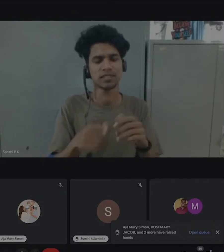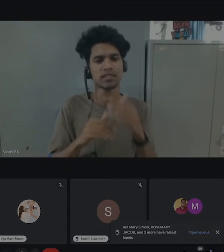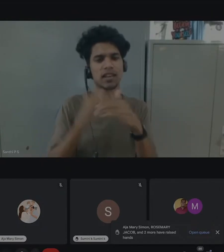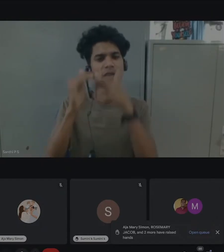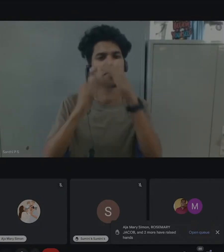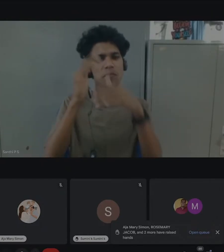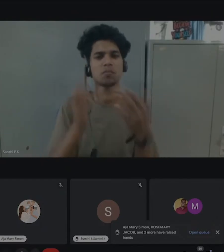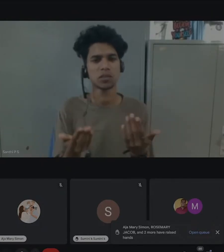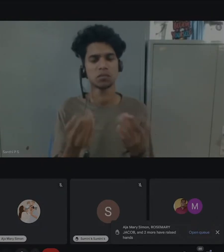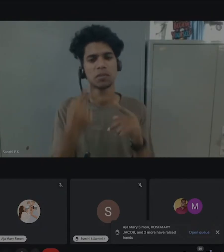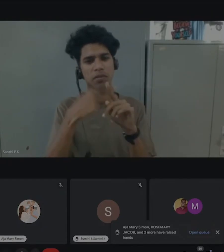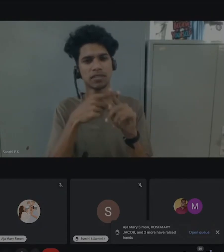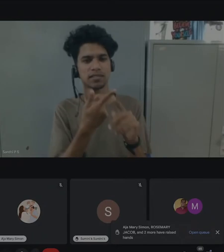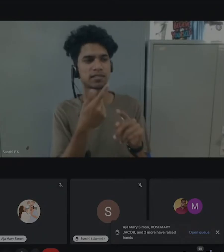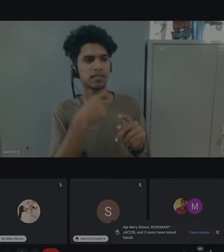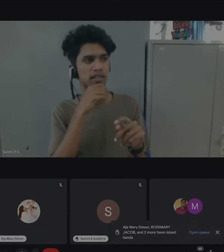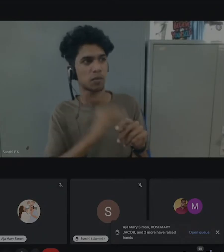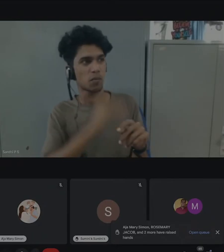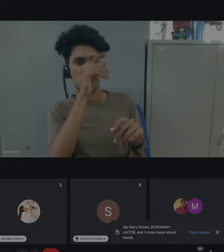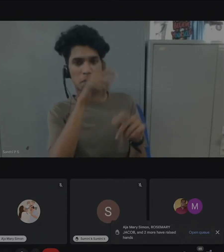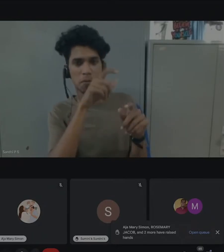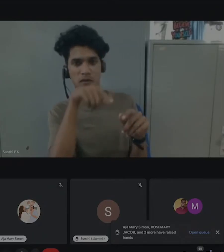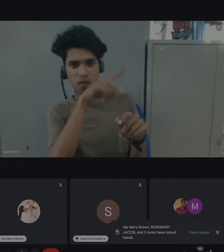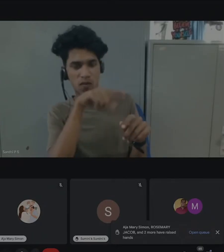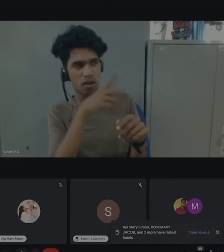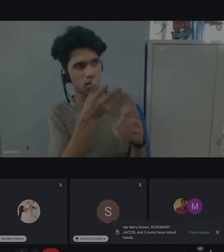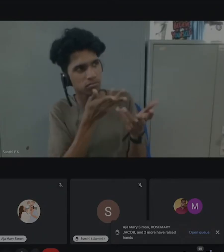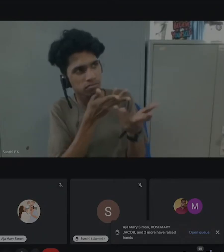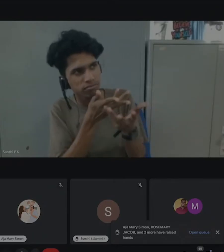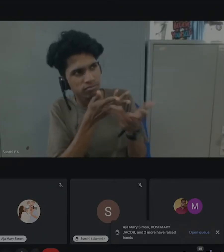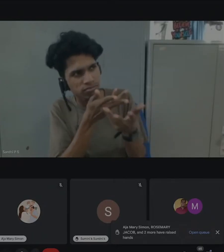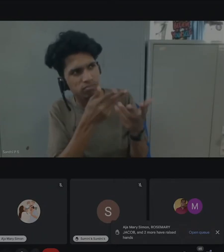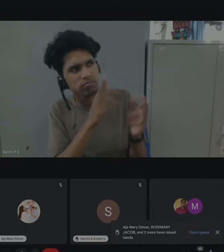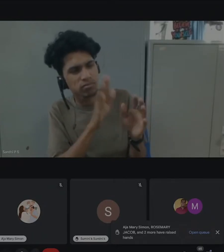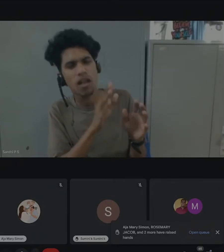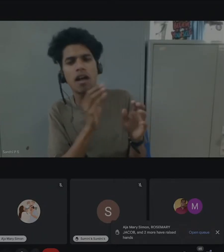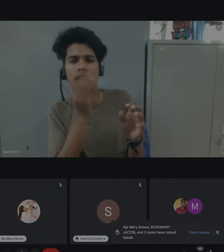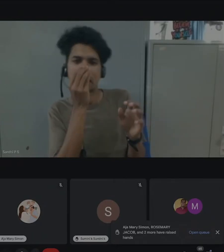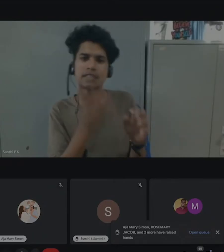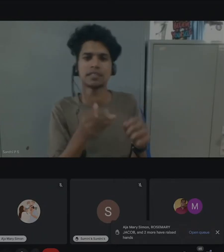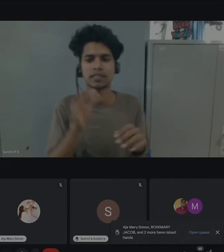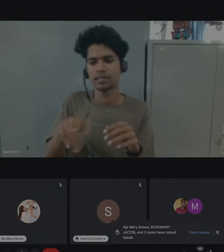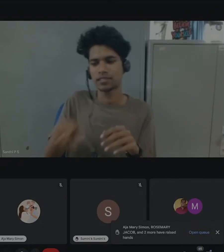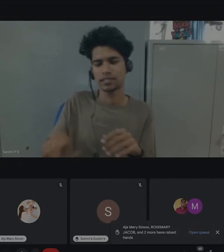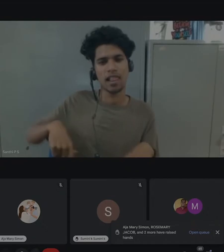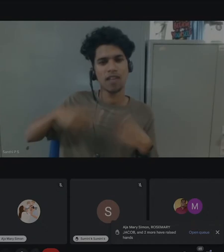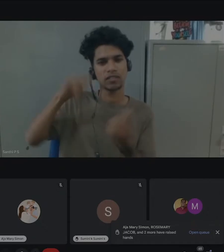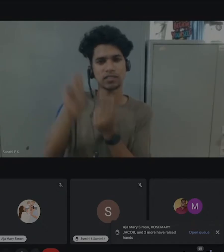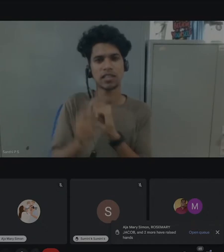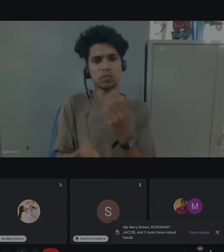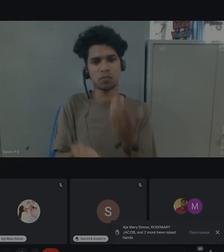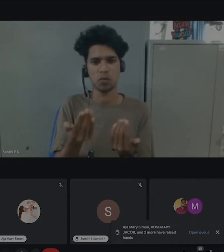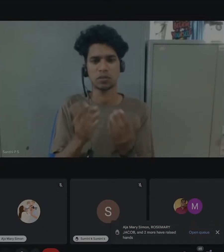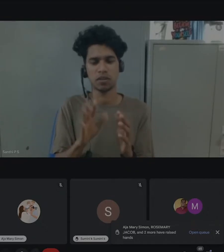സ്ക്രീൻ ടൈം എല്ലാം കുറയ്ക്കുകയും നമ്മളും അവരുമായിട്ട് കൂടുതൽ ഇന്ററാക്ട് ചെയ്യുകയും എല്ലാം ചെയ്യുകയാണെങ്കിൽ കുഞ്ഞിന് ഒരുപാട് മാറ്റങ്ങൾ വരും. സ്ക്രീൻ ടൈം